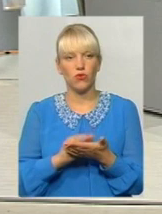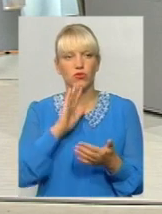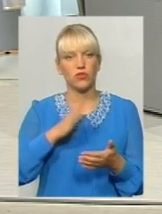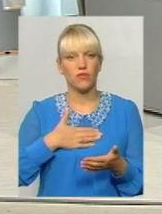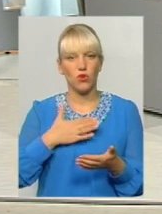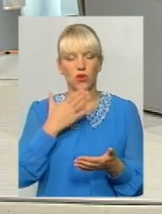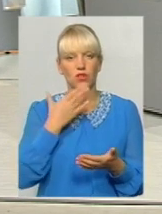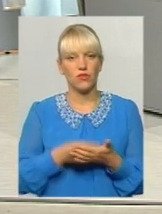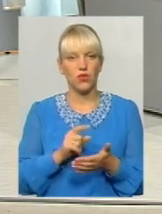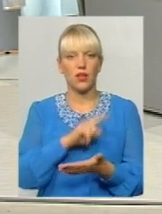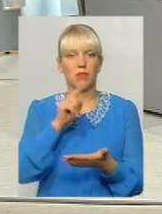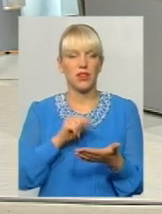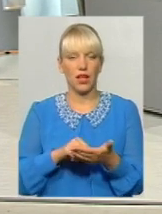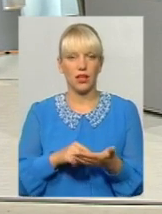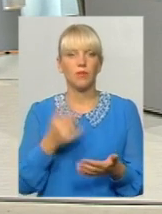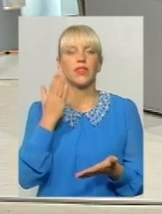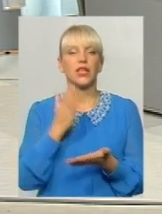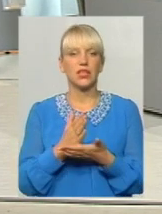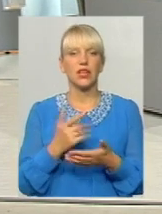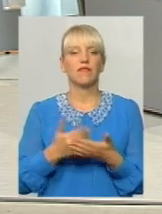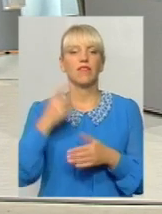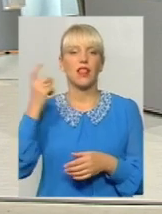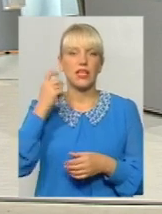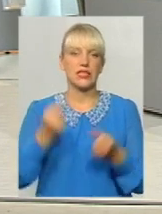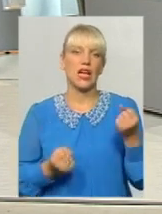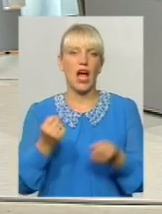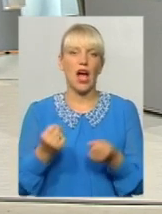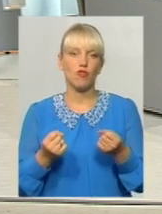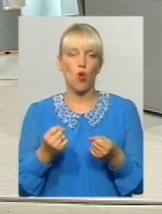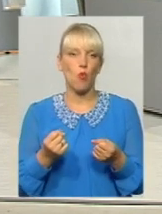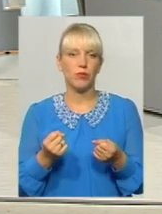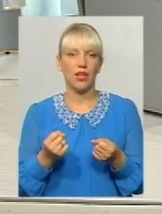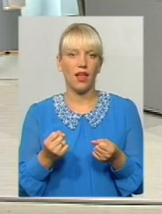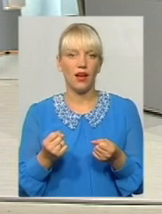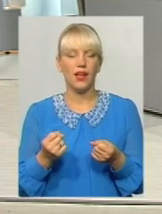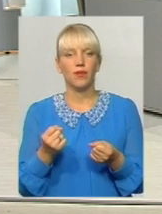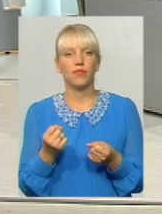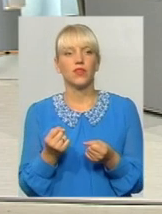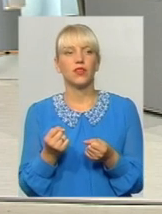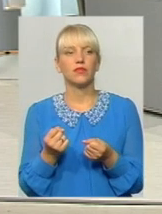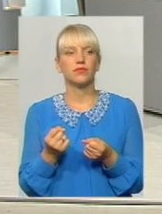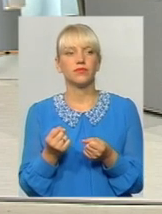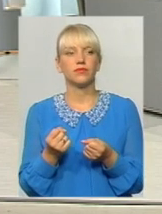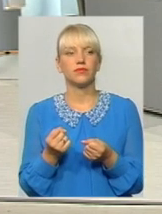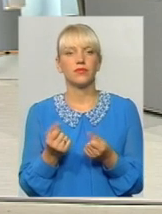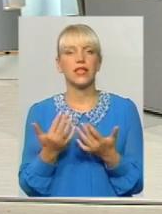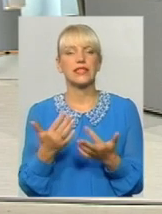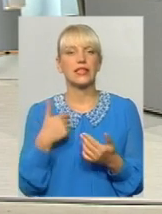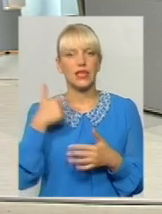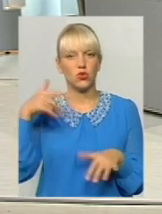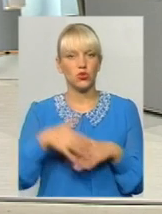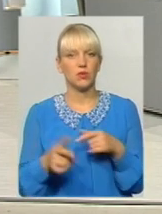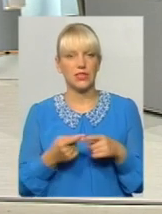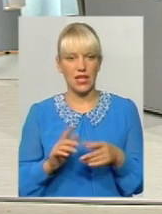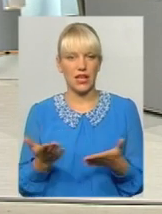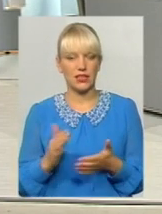от... Є ж власник автомобіля цього є, це або, ну я так розумію, це, наскільки я так знаю, це якась фірма,